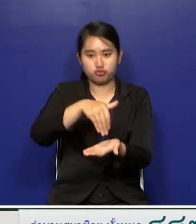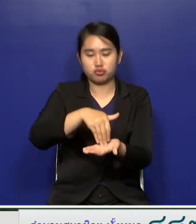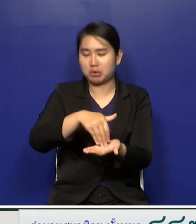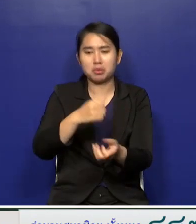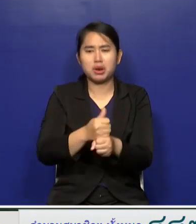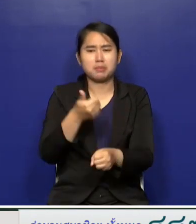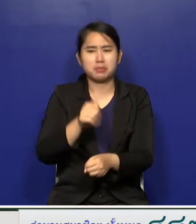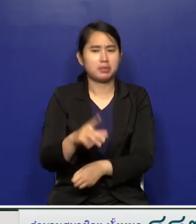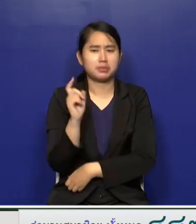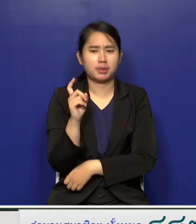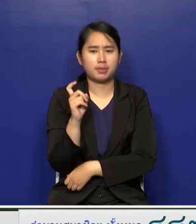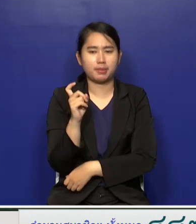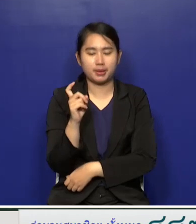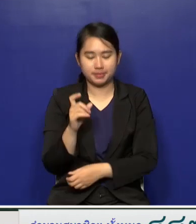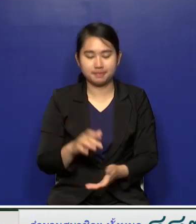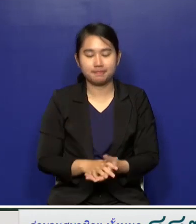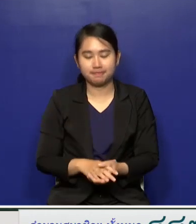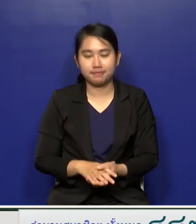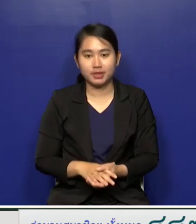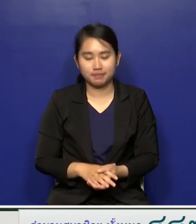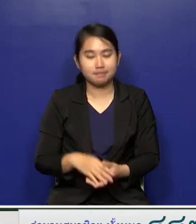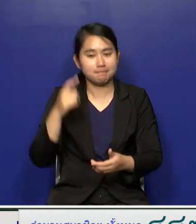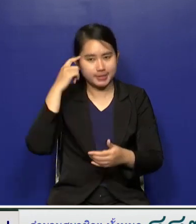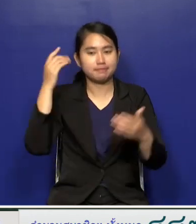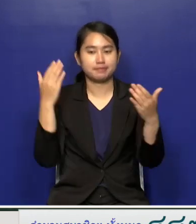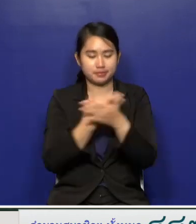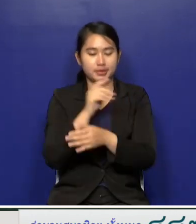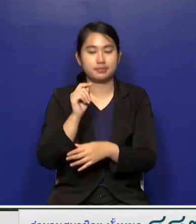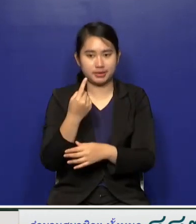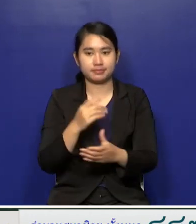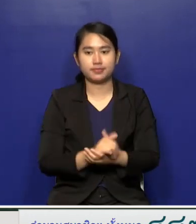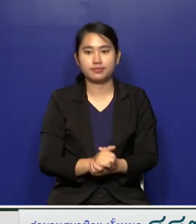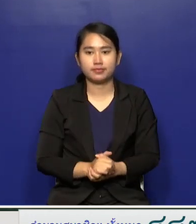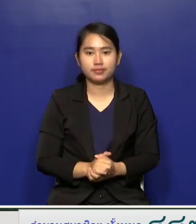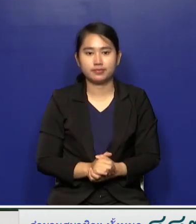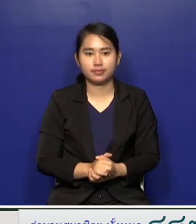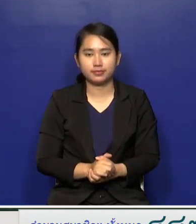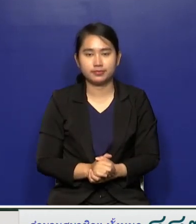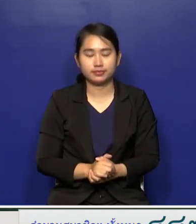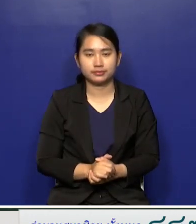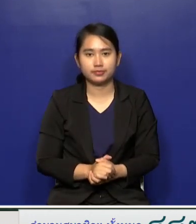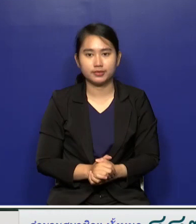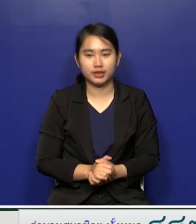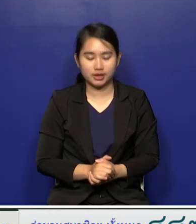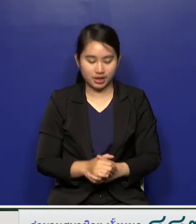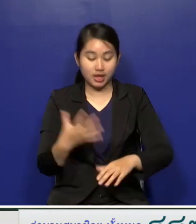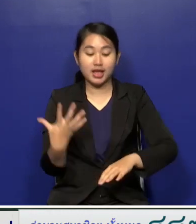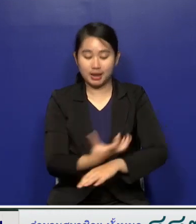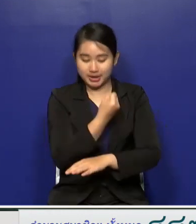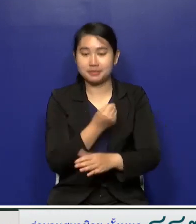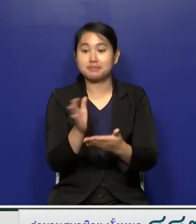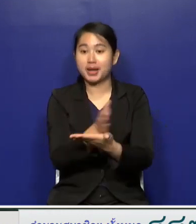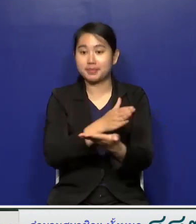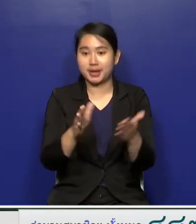ได้ที่จะทำให้ประเทศเดินหน้าและเจริญก้าวหน้าต่อไปเราต้องกระจายอำนาจไปสู่ท้องถิ่นอย่